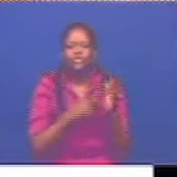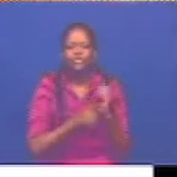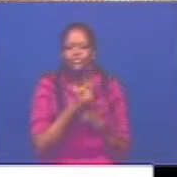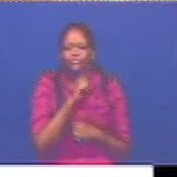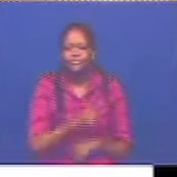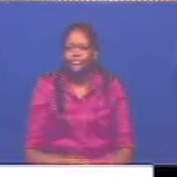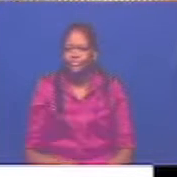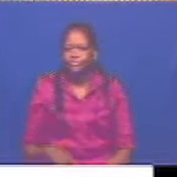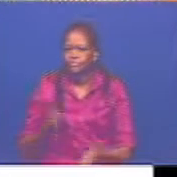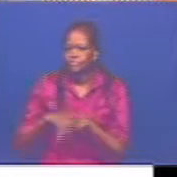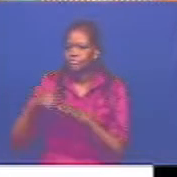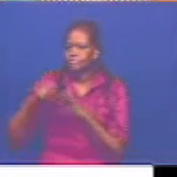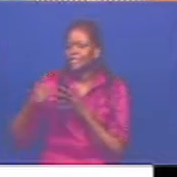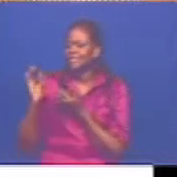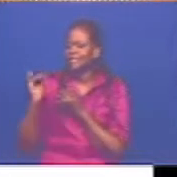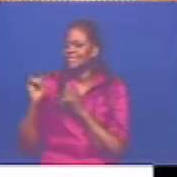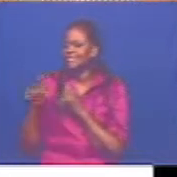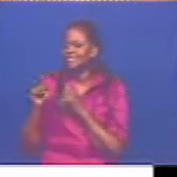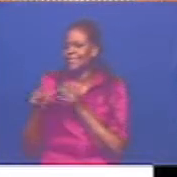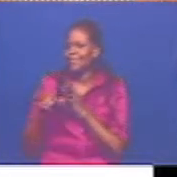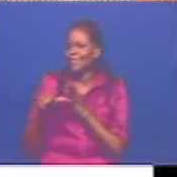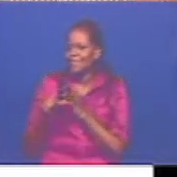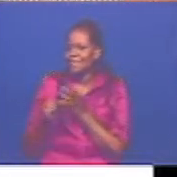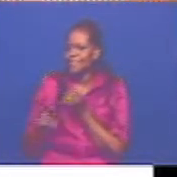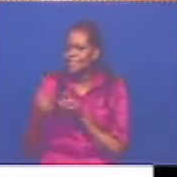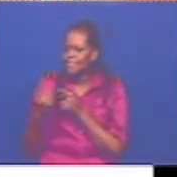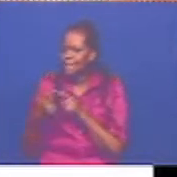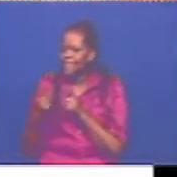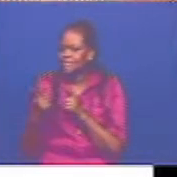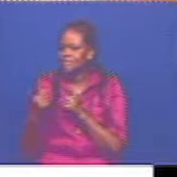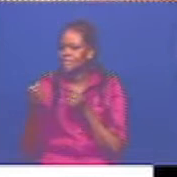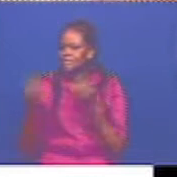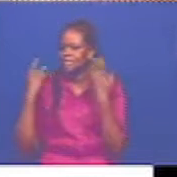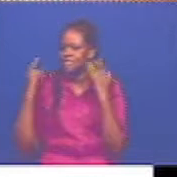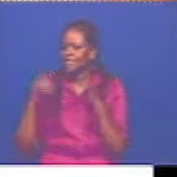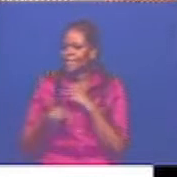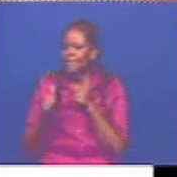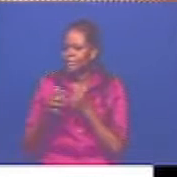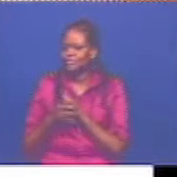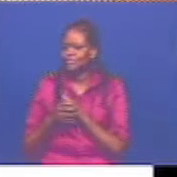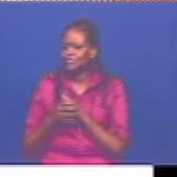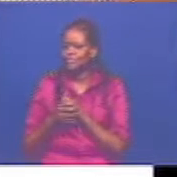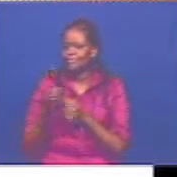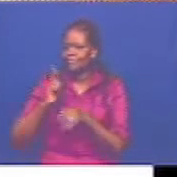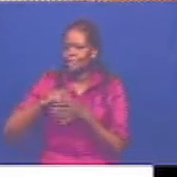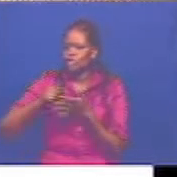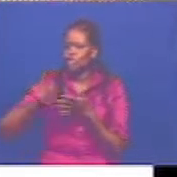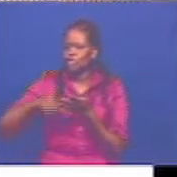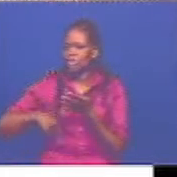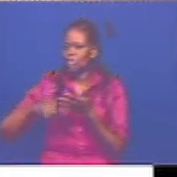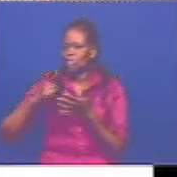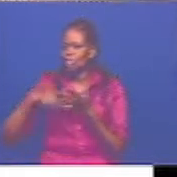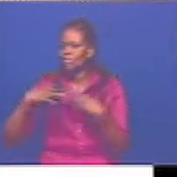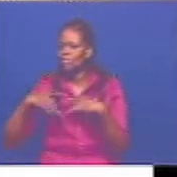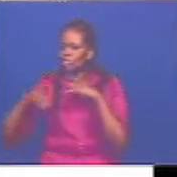knew kutakuwa na hizo issues, but kitu ambacho hakuelewa mimi chenye liandika ni kitu kilikuwa kinaongelewa